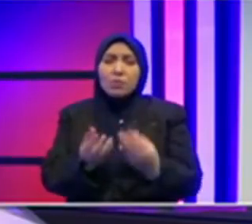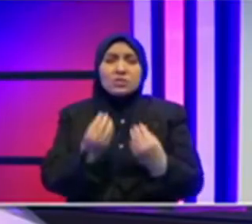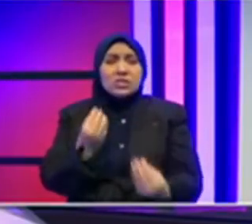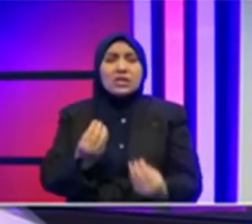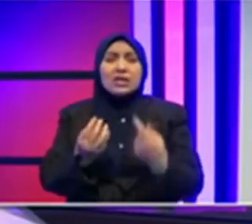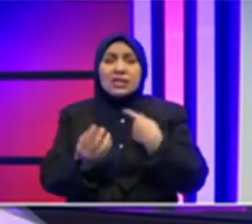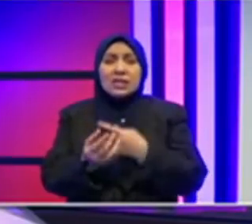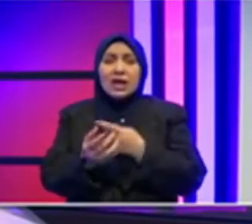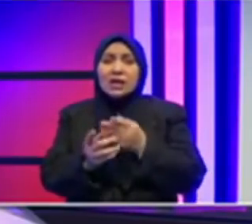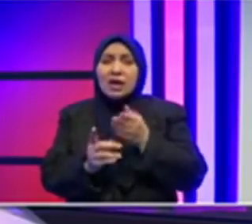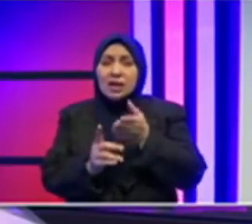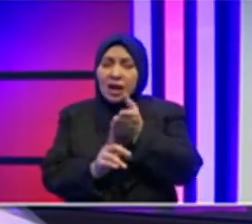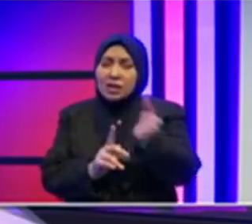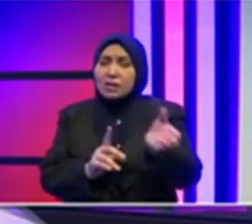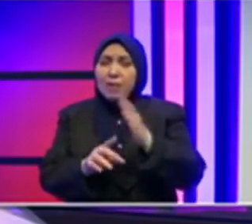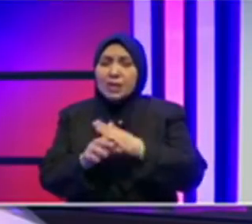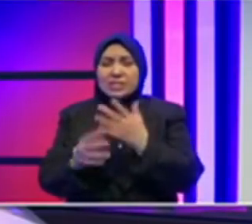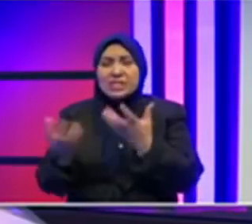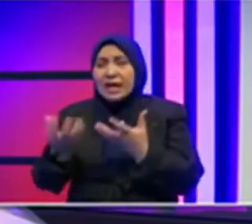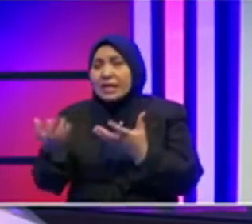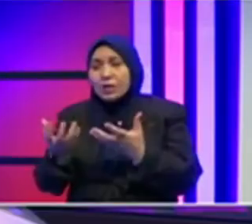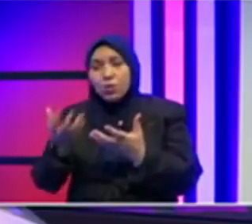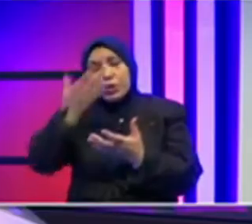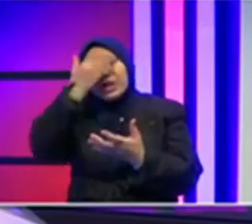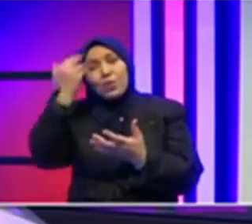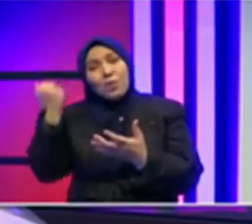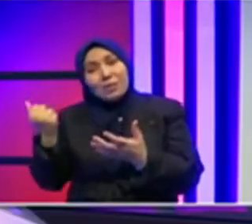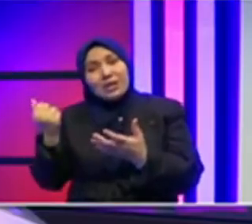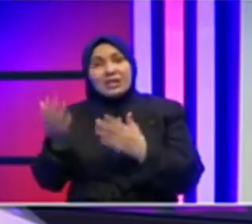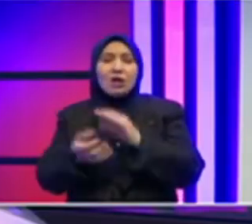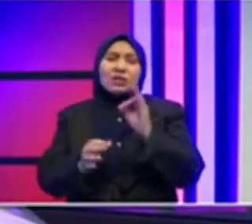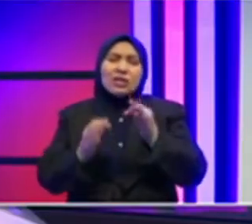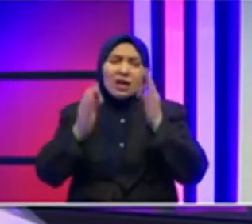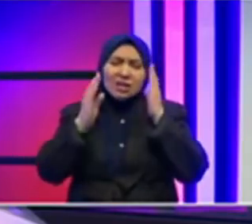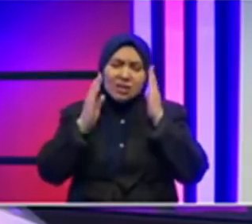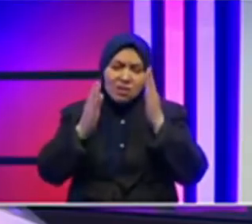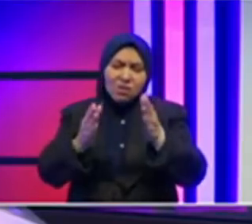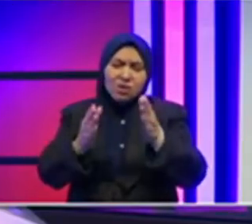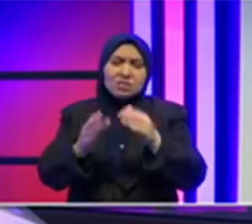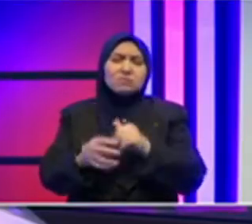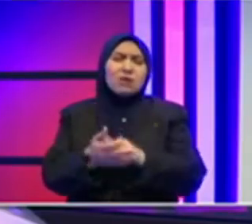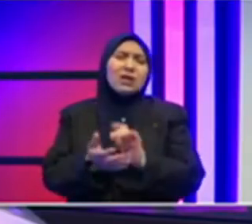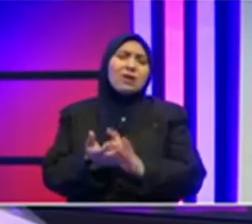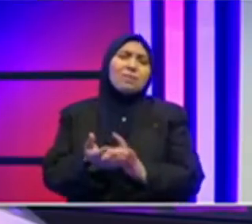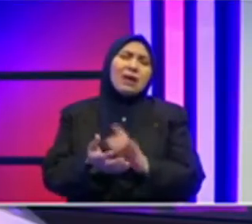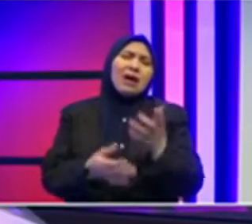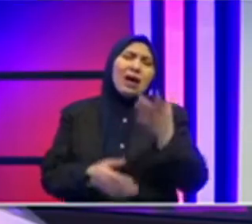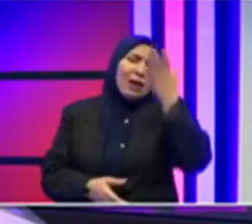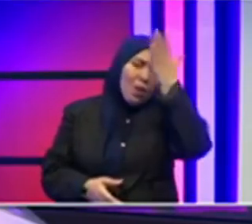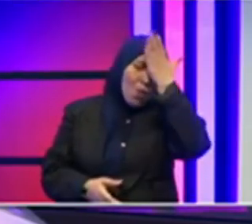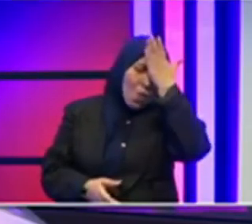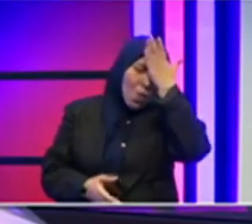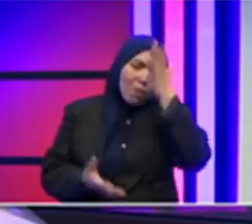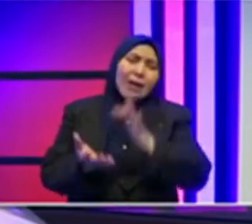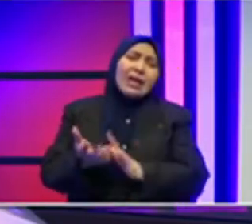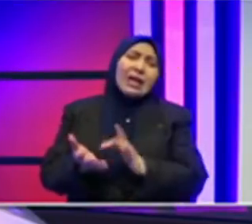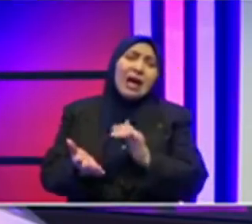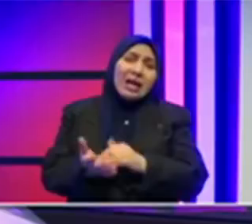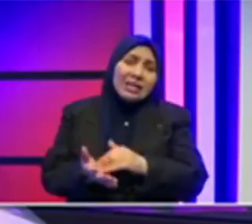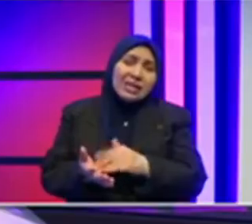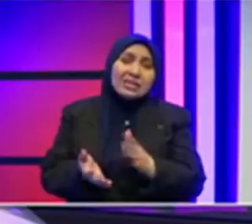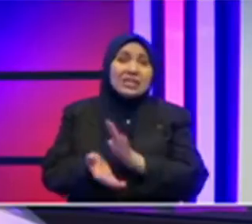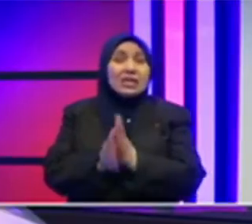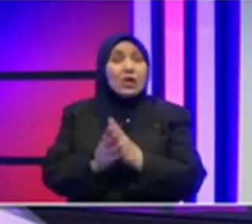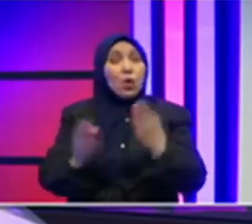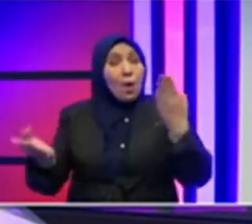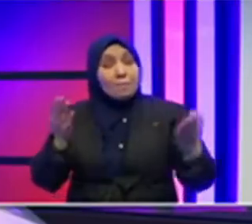akan lari daripada fokus pada sakit kita. Kalau tidak, kita fokus pada ubat lagi kan, alamak ubat lagi kan. Jadi berbanding